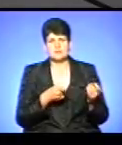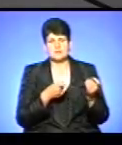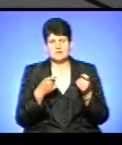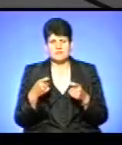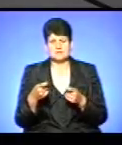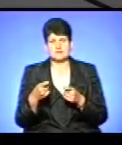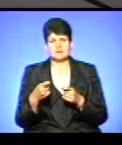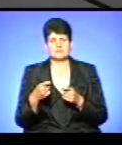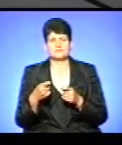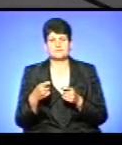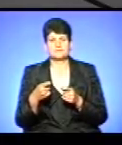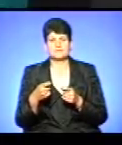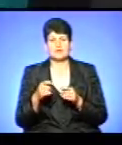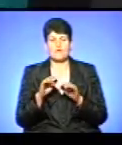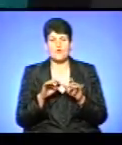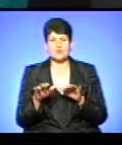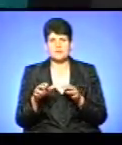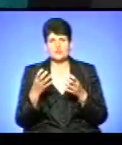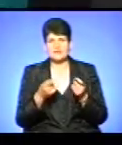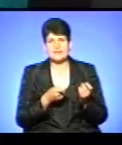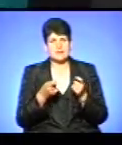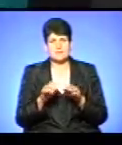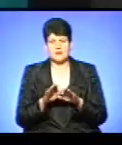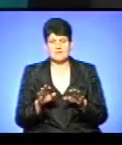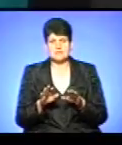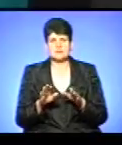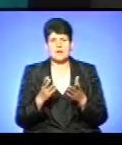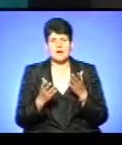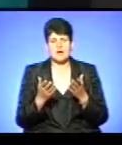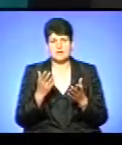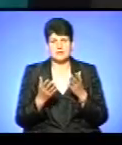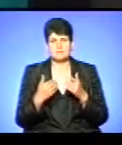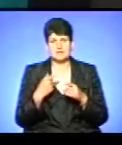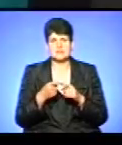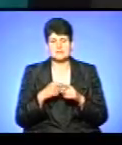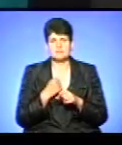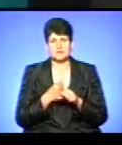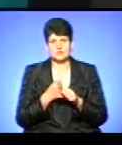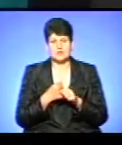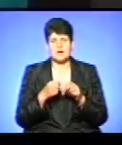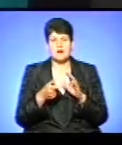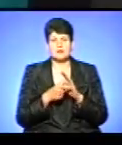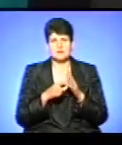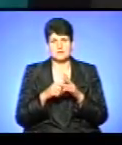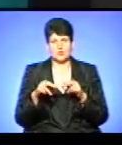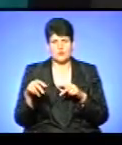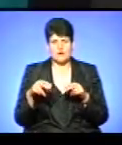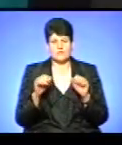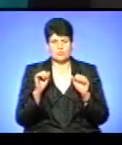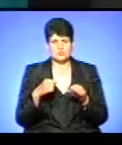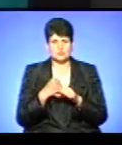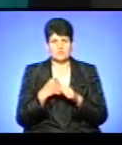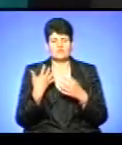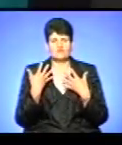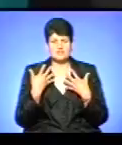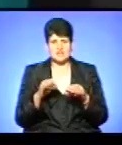перевезли. Такі, як фортепіано, ще не перевезені, але ми над цим працюємо. Клас для хореографії можна облаштувати 21-й чи вже